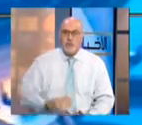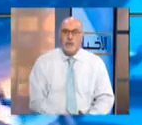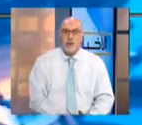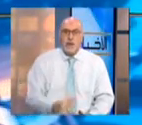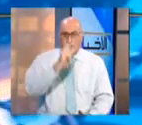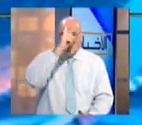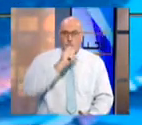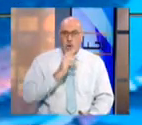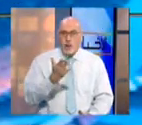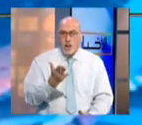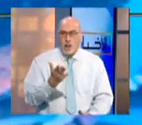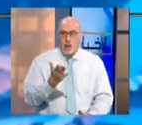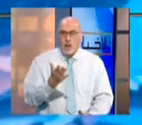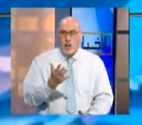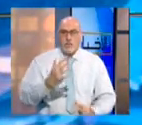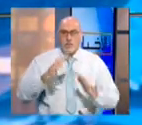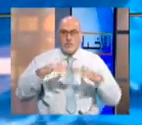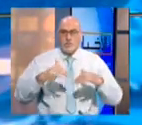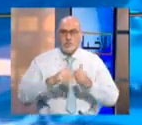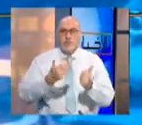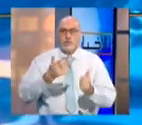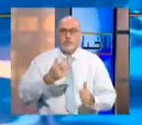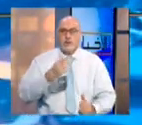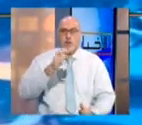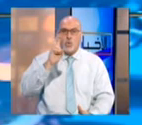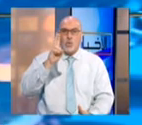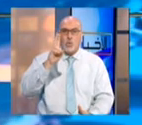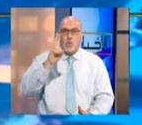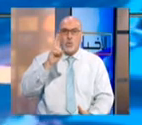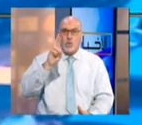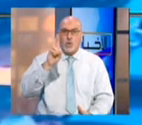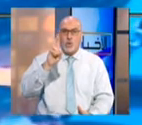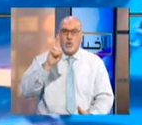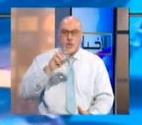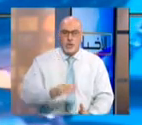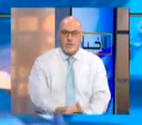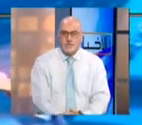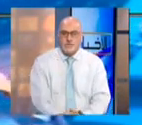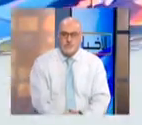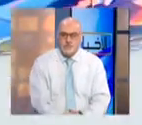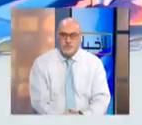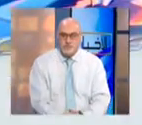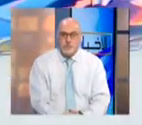البرتغال وجها لوجه أمام الأوروغواي بملعب لوسيل.